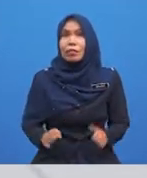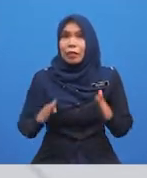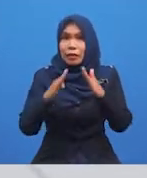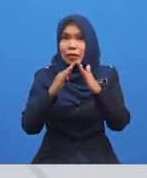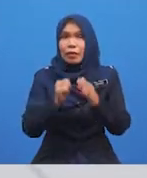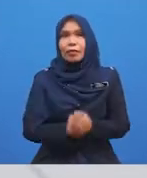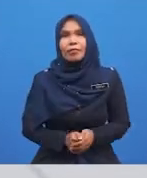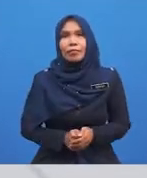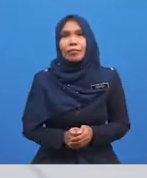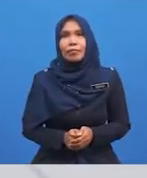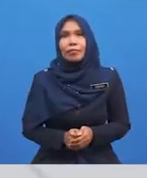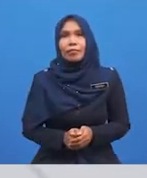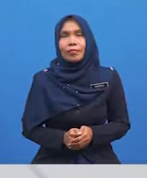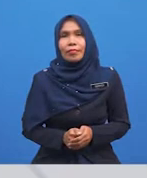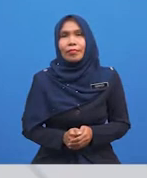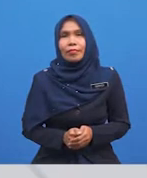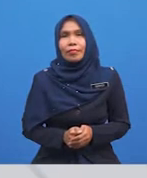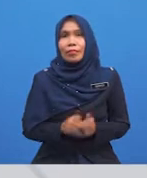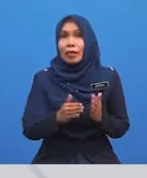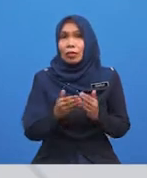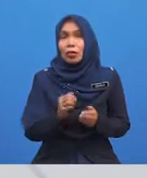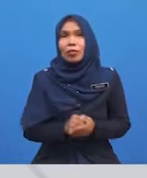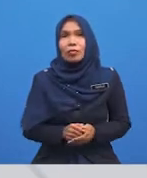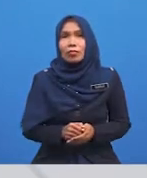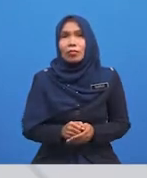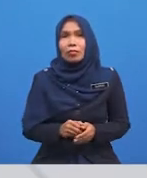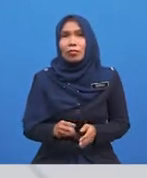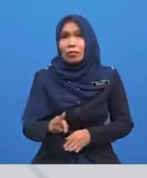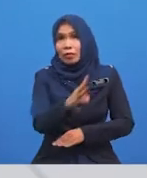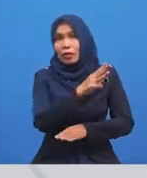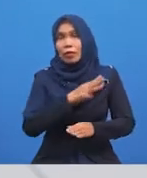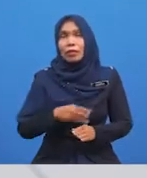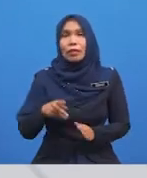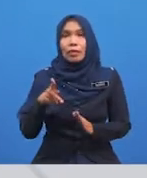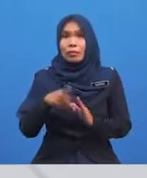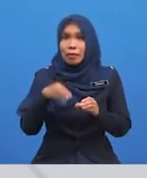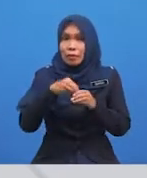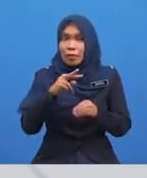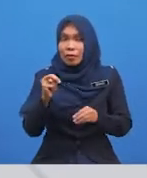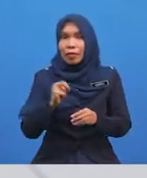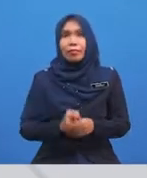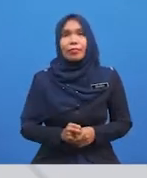infrastruktur atau kawasan pedalaman yang kemudahan infrastrukturnya terhad?